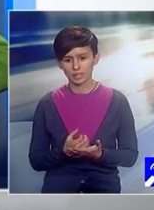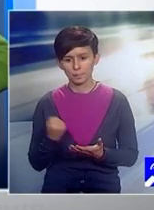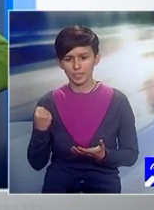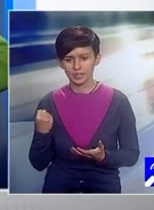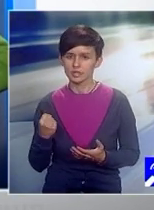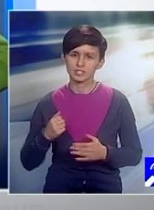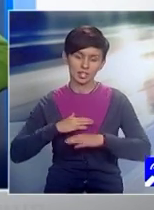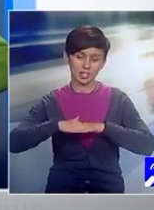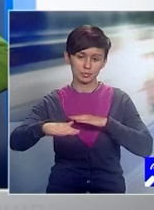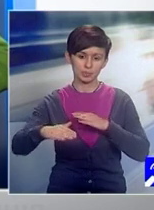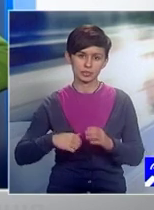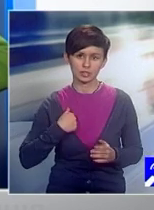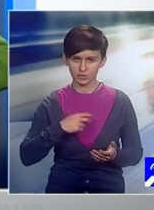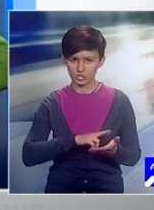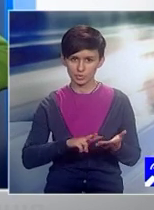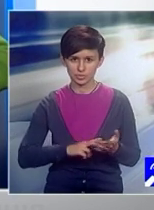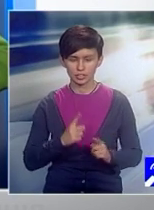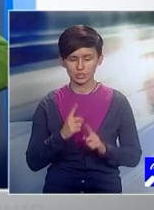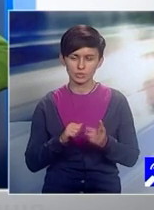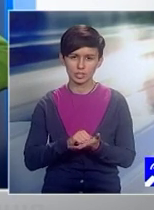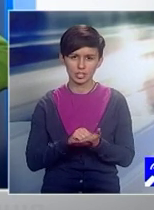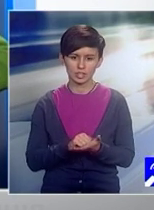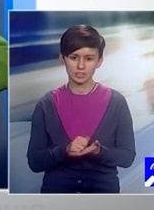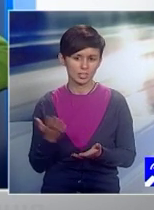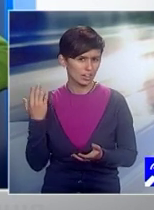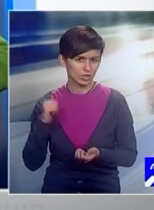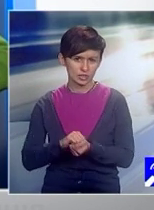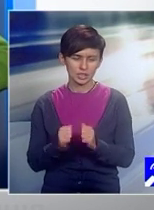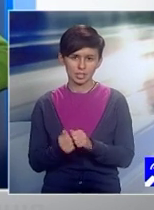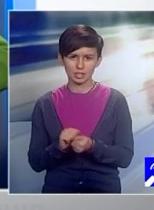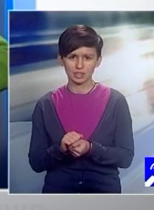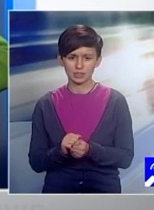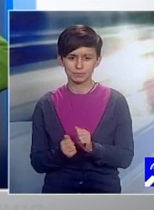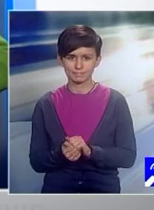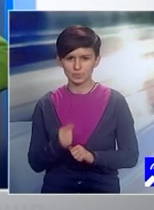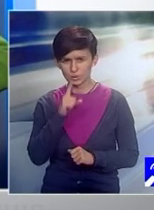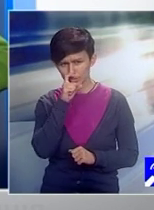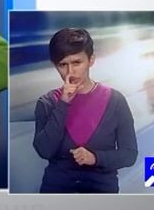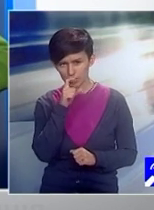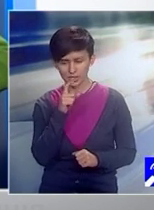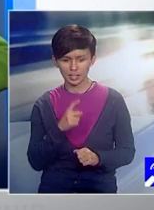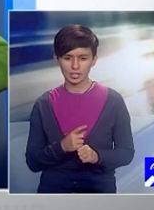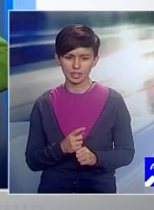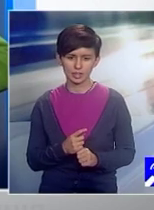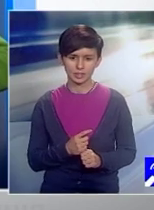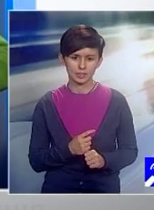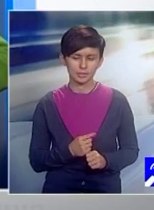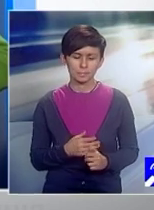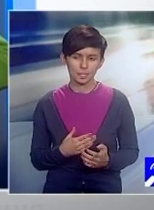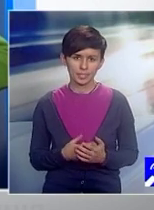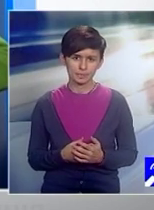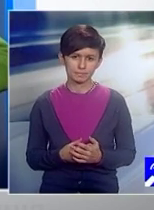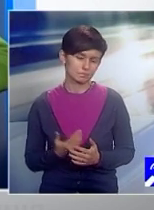din câte am citit eu în anumite tratate, i-a bătut atâta de rău încât la un moment dat sultanul, că era parte și